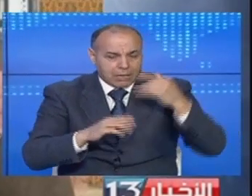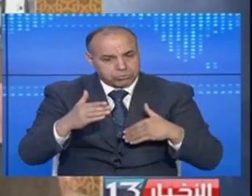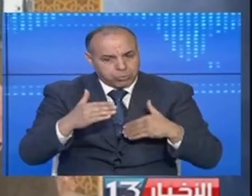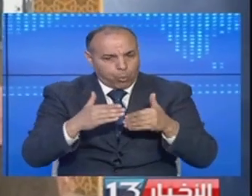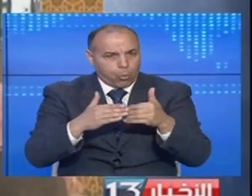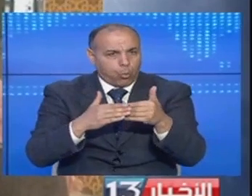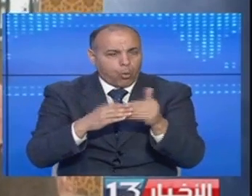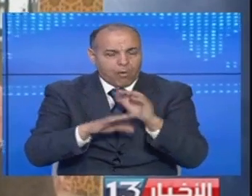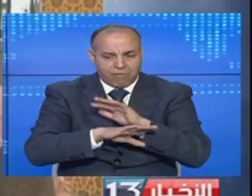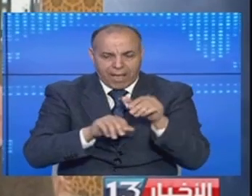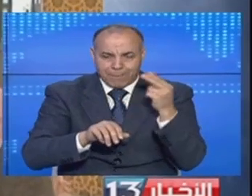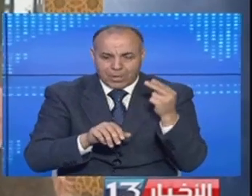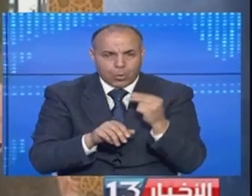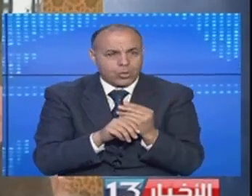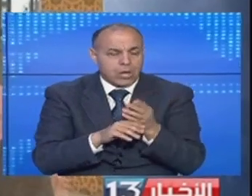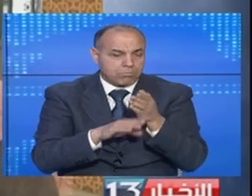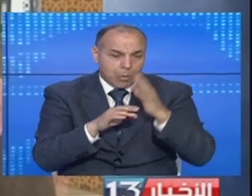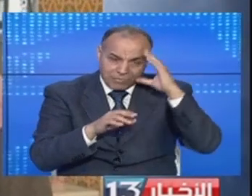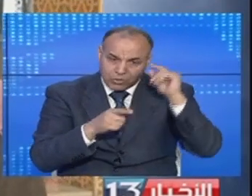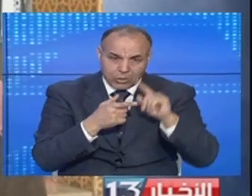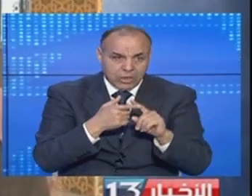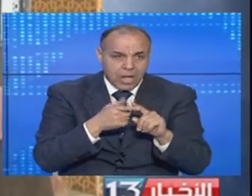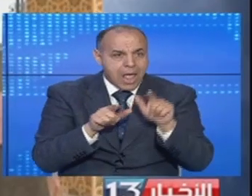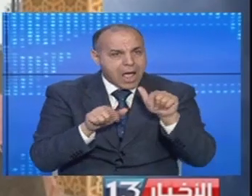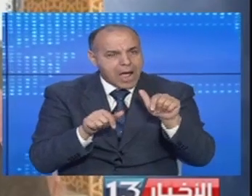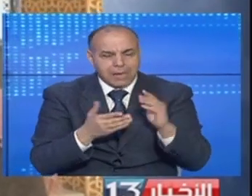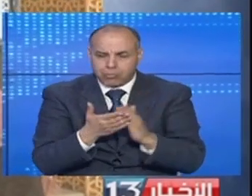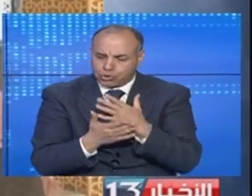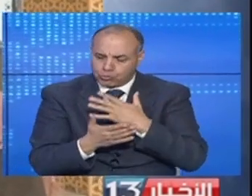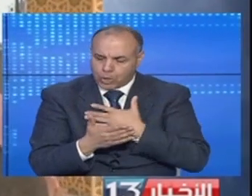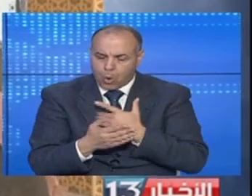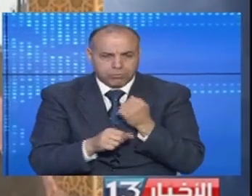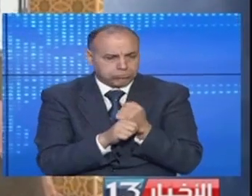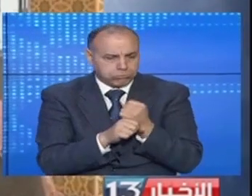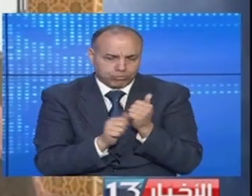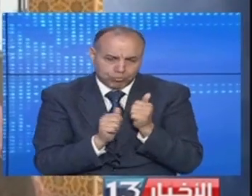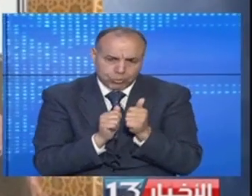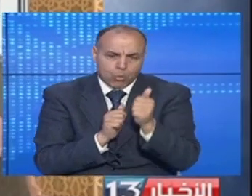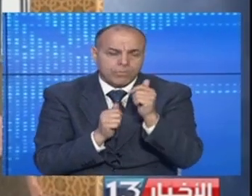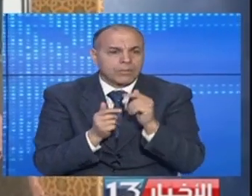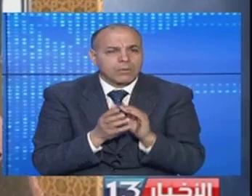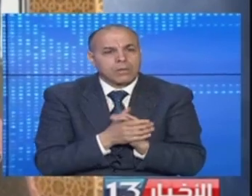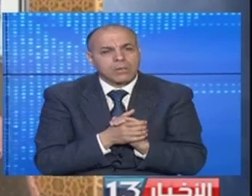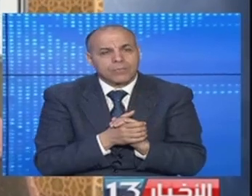يخرج معناها للمليون بروفيسور يبقى عنده مشاريع اعمال مشاريع